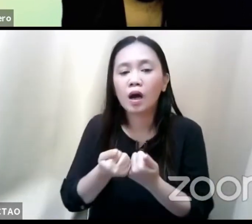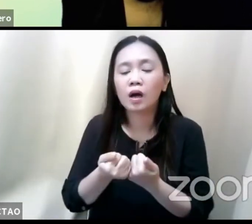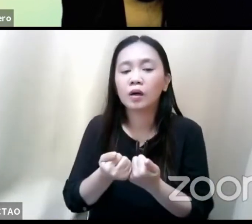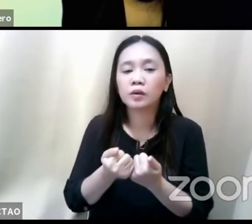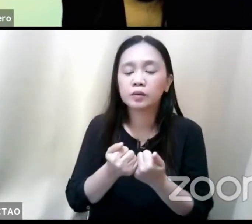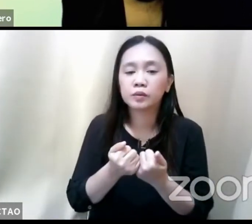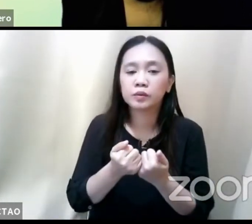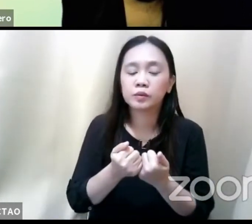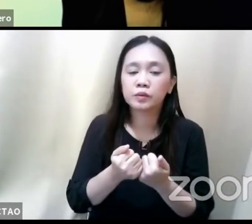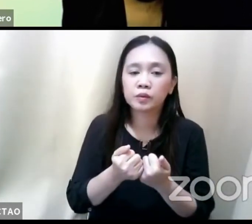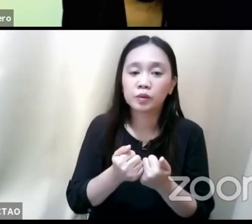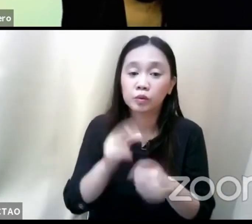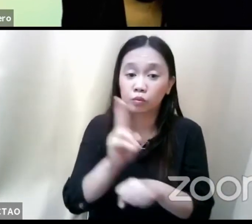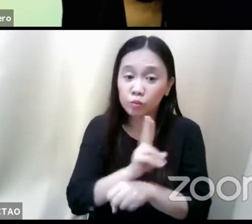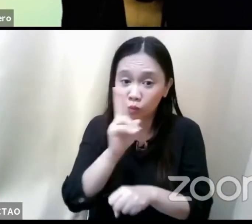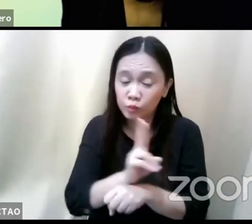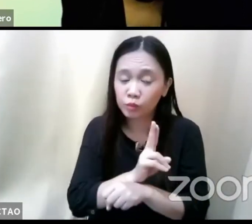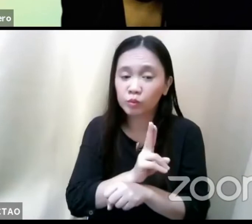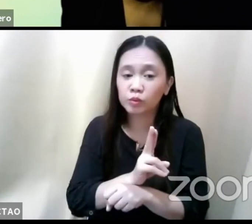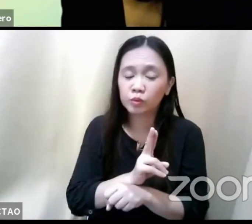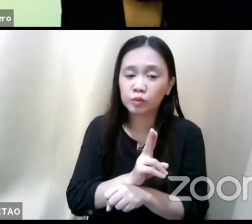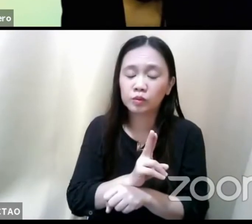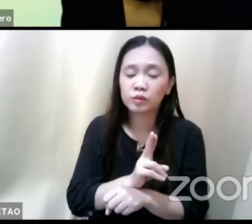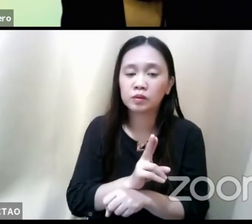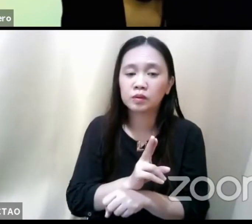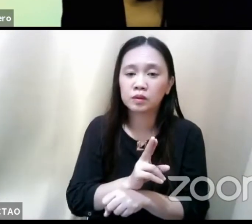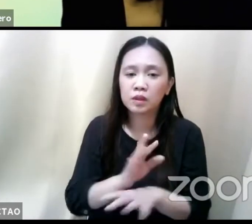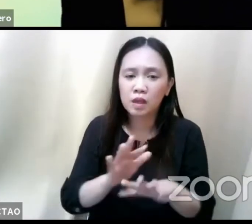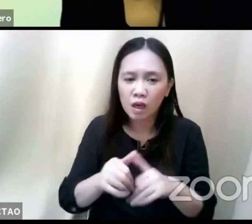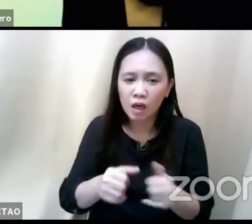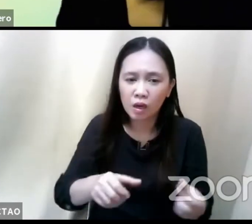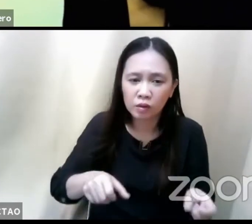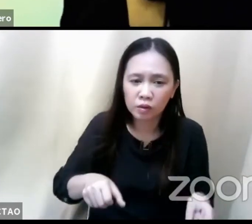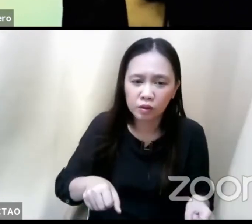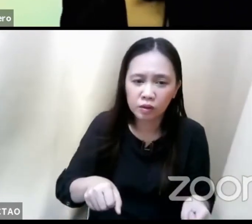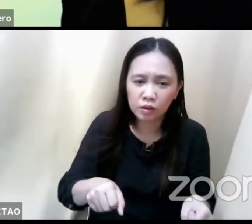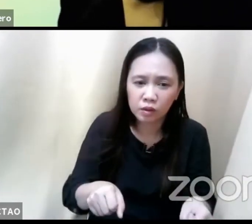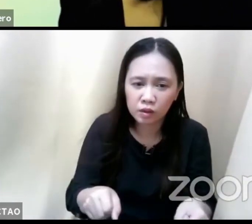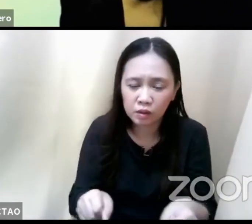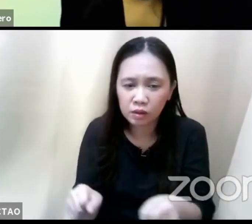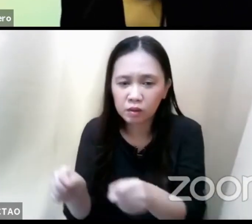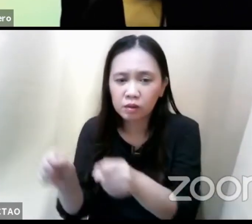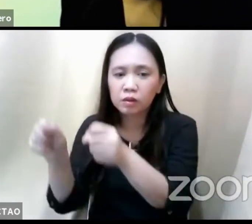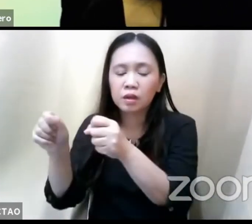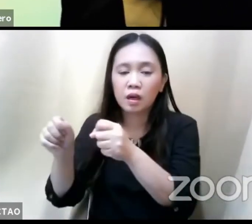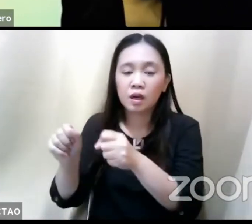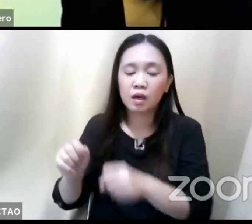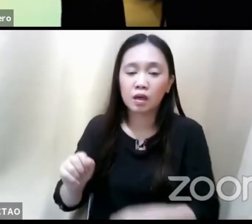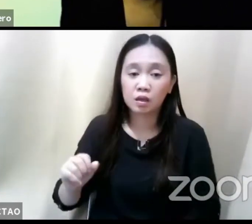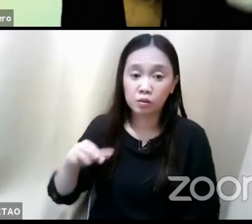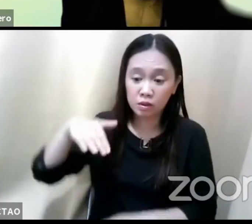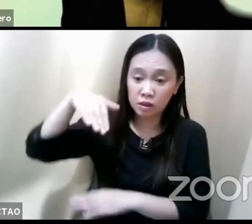operate or how to use the wheelchair, paano mo ida-drive yung wheelchair packet o pababa ng rampa, may technique po